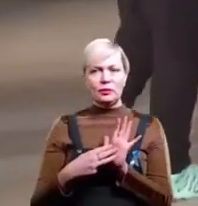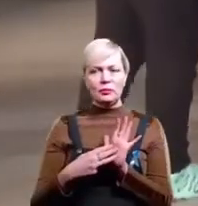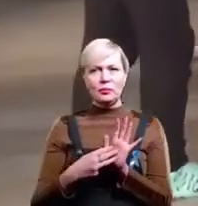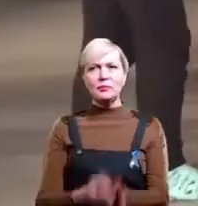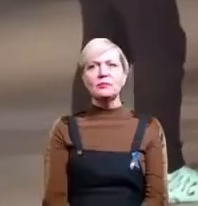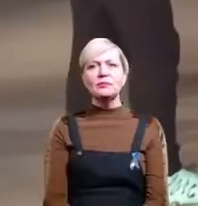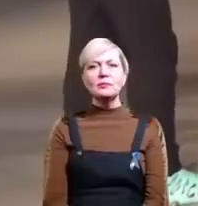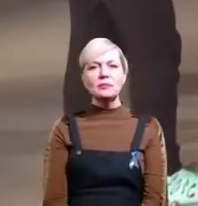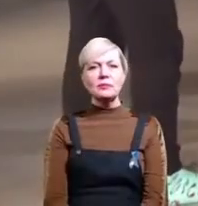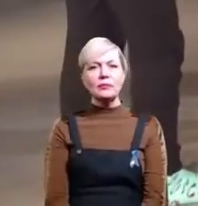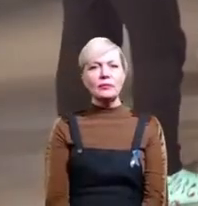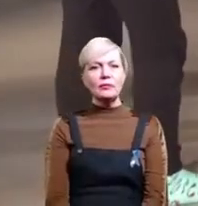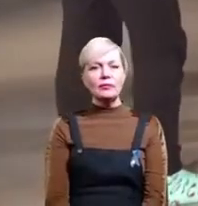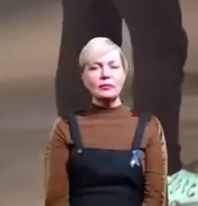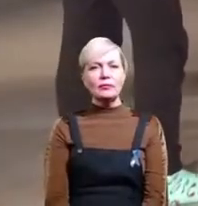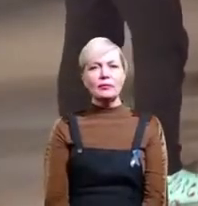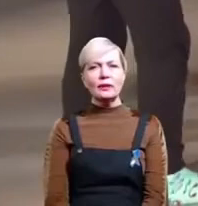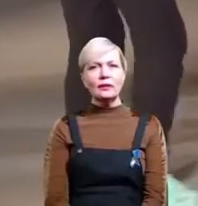восемь.